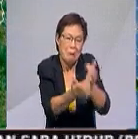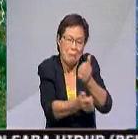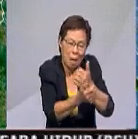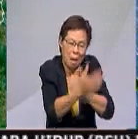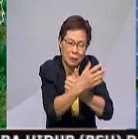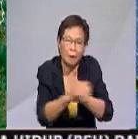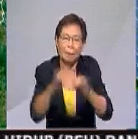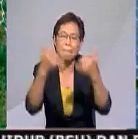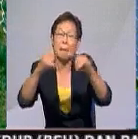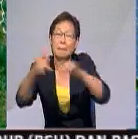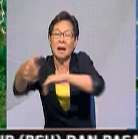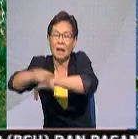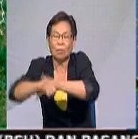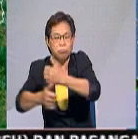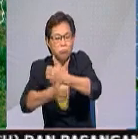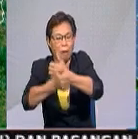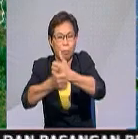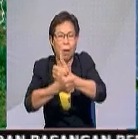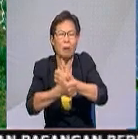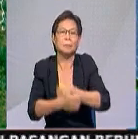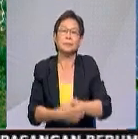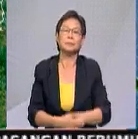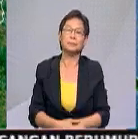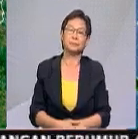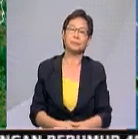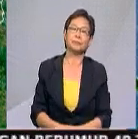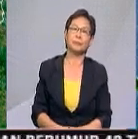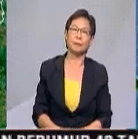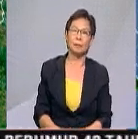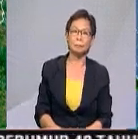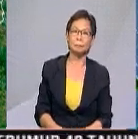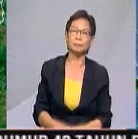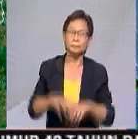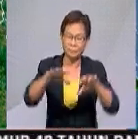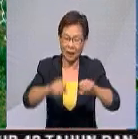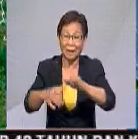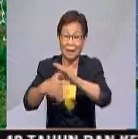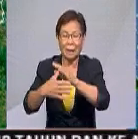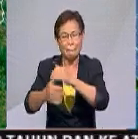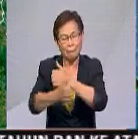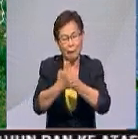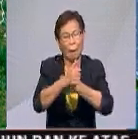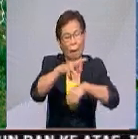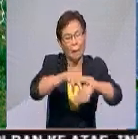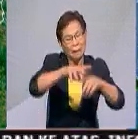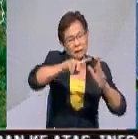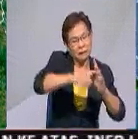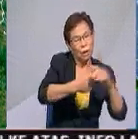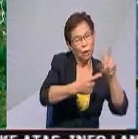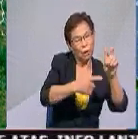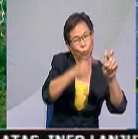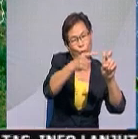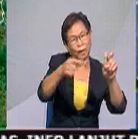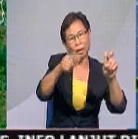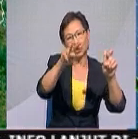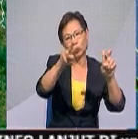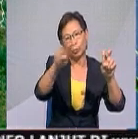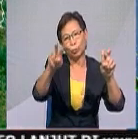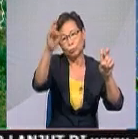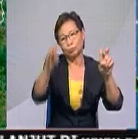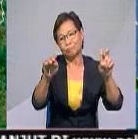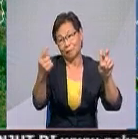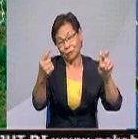kecil serta sukan dan rekreasi laut kepada aktiviti perkapalan dan juga menangkap ikan. Dan amaran ini akan bermula pada 20 sehingga